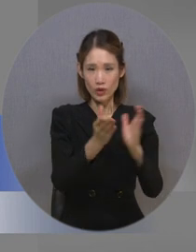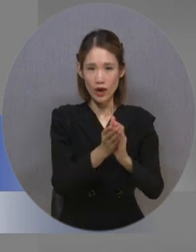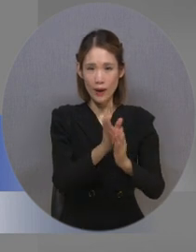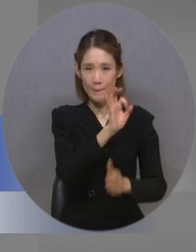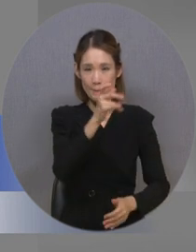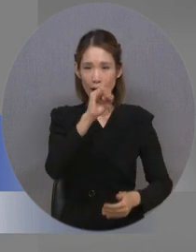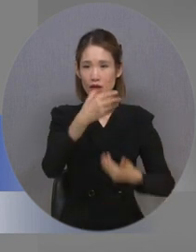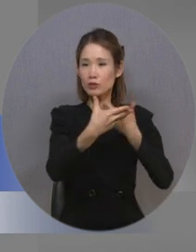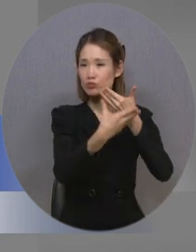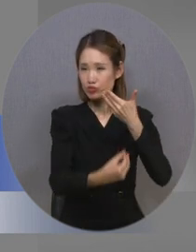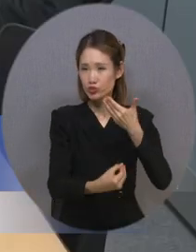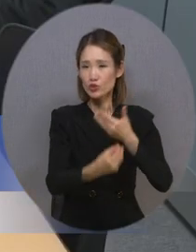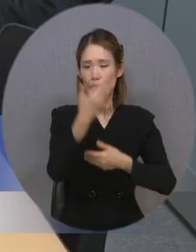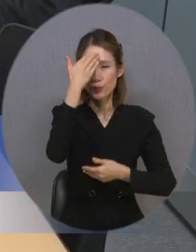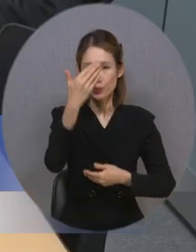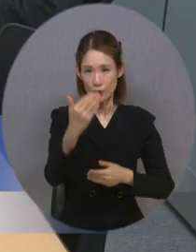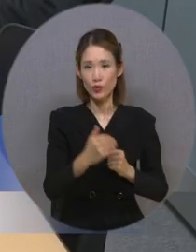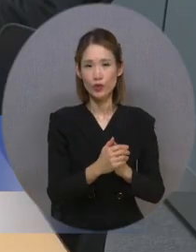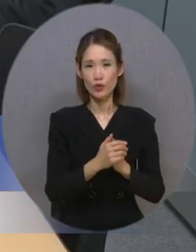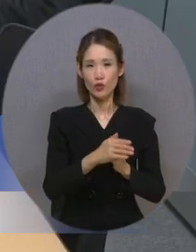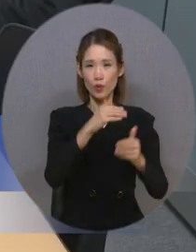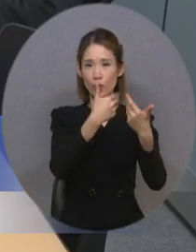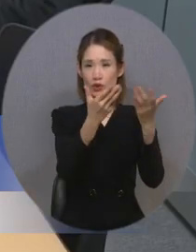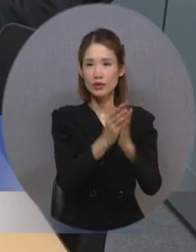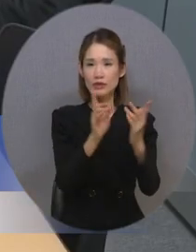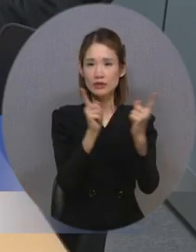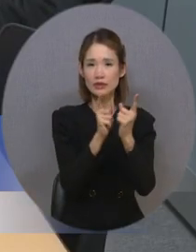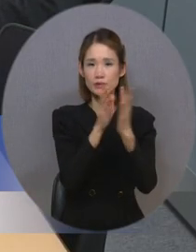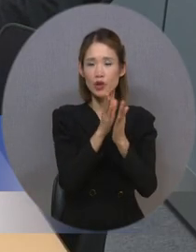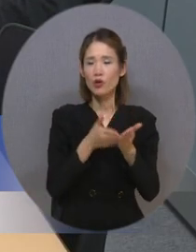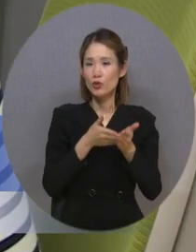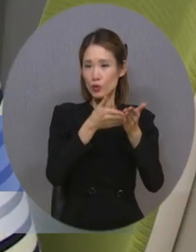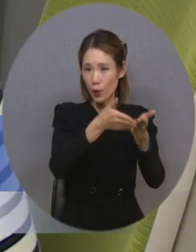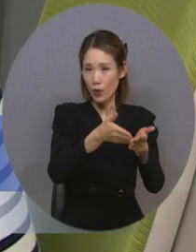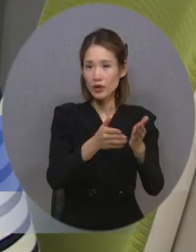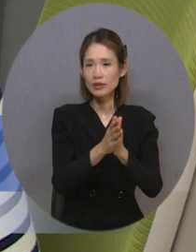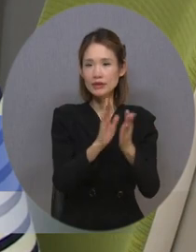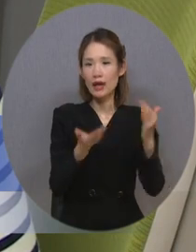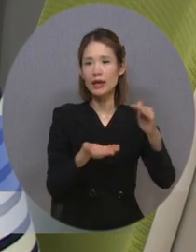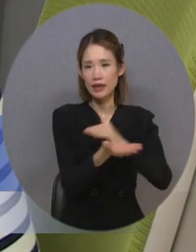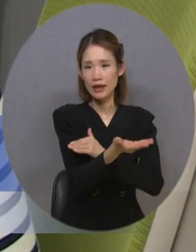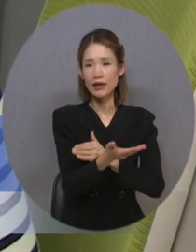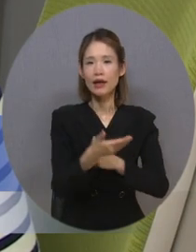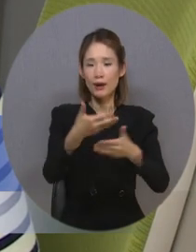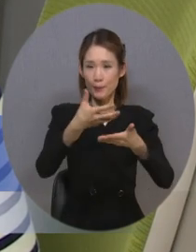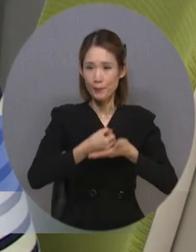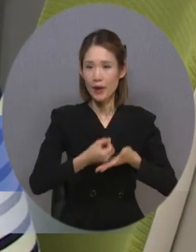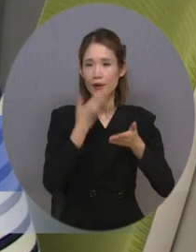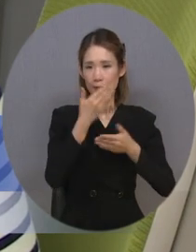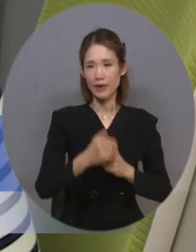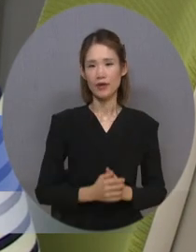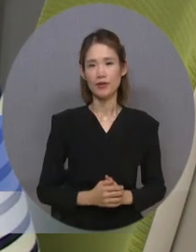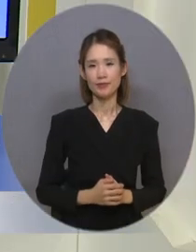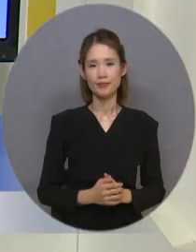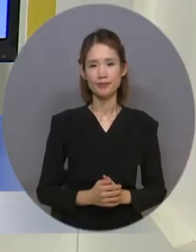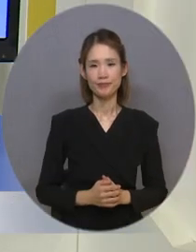무료로 내려받을 수 있으며 공단으로 직접 요청을 하면 책자로도 받아볼 수 있습니다